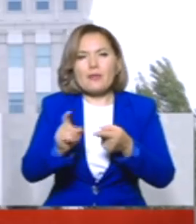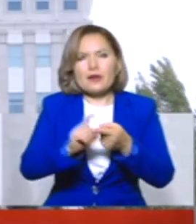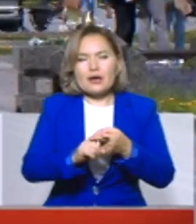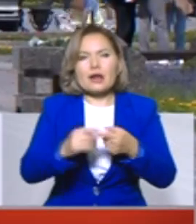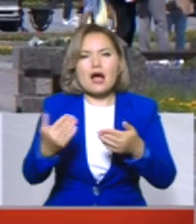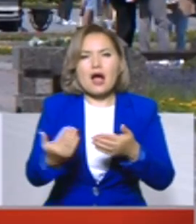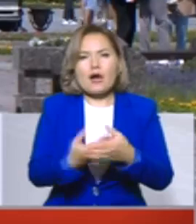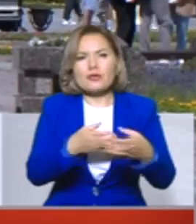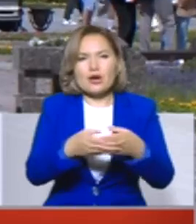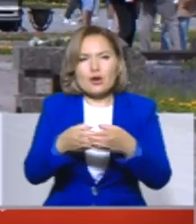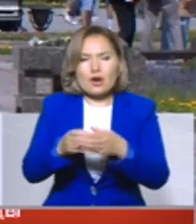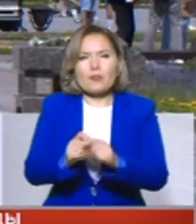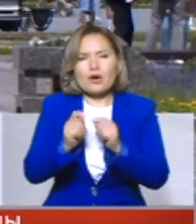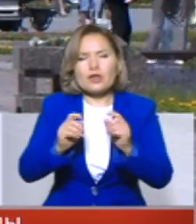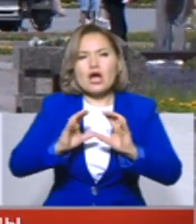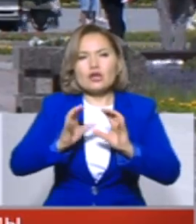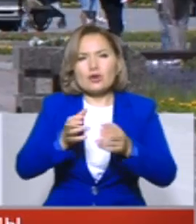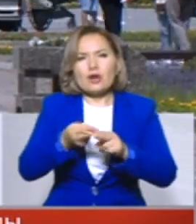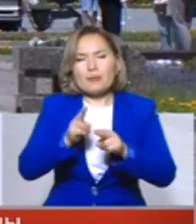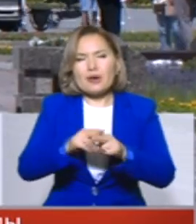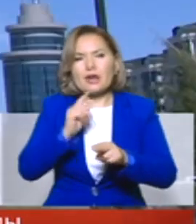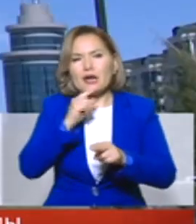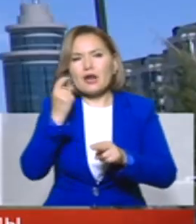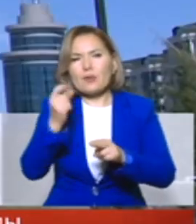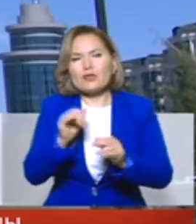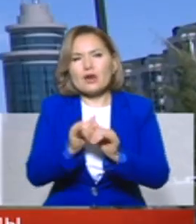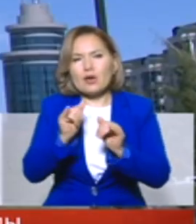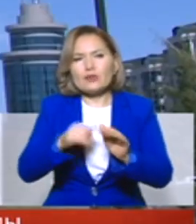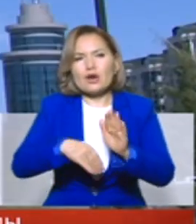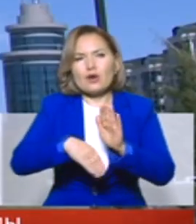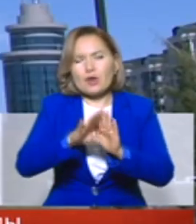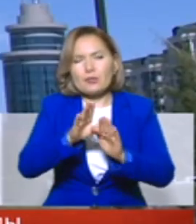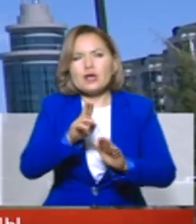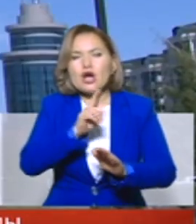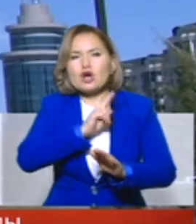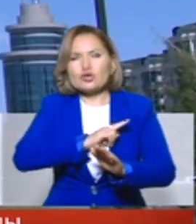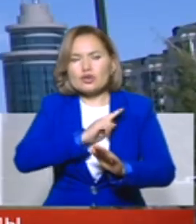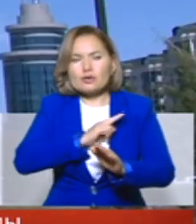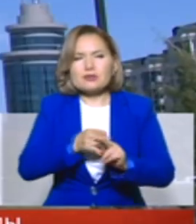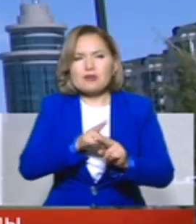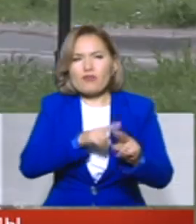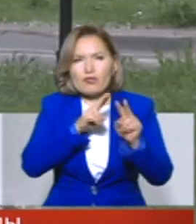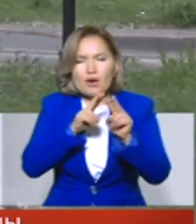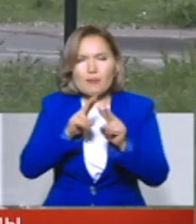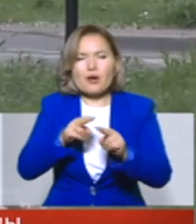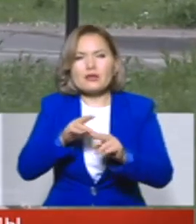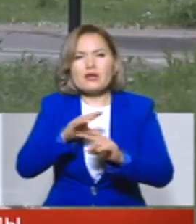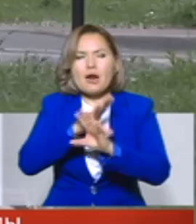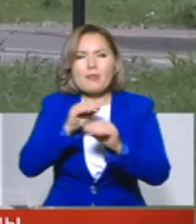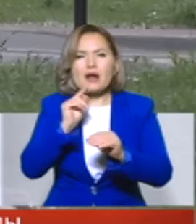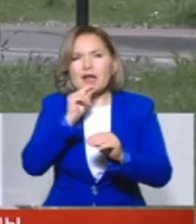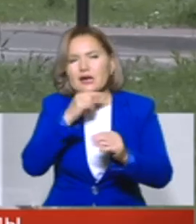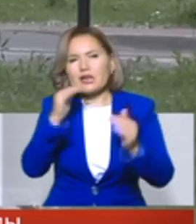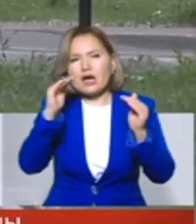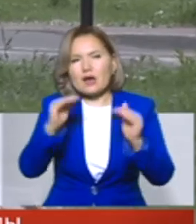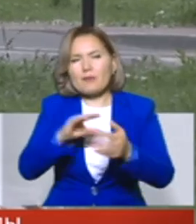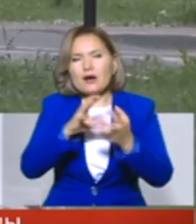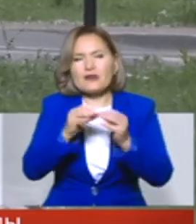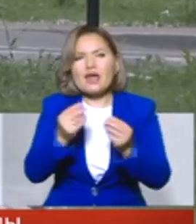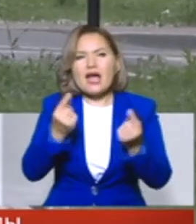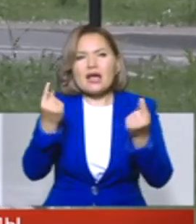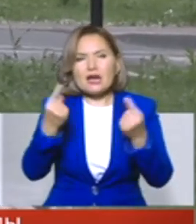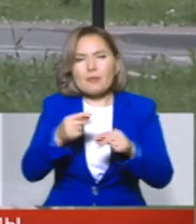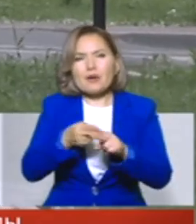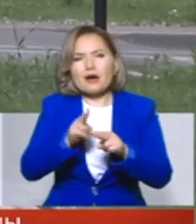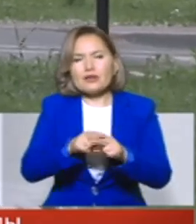байланыстарды қайта құру үрдісі дүние жүзі бойынша экономиканың өсу әлеуетінің төмендеуіне әкеп соқты. Барлық елді инфляция деңдеп,